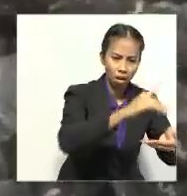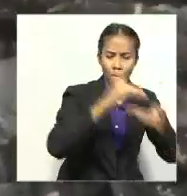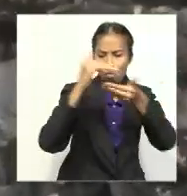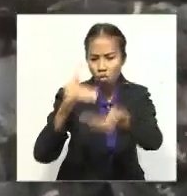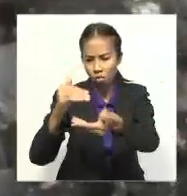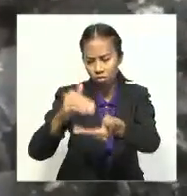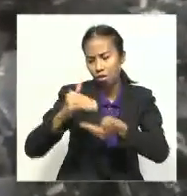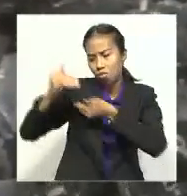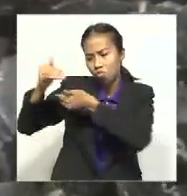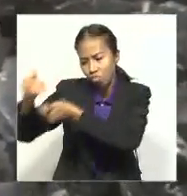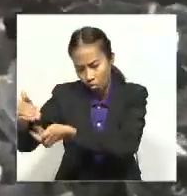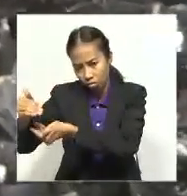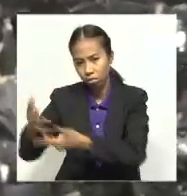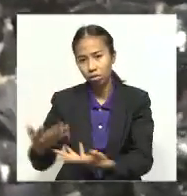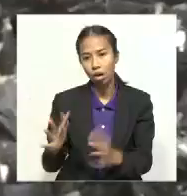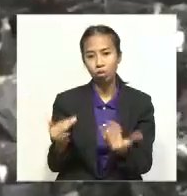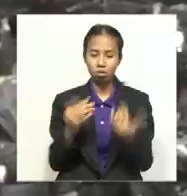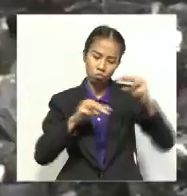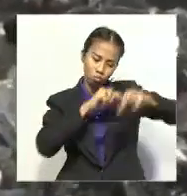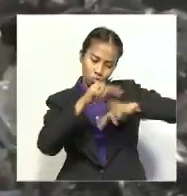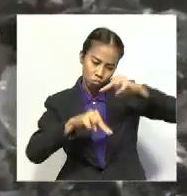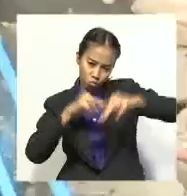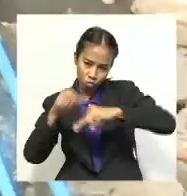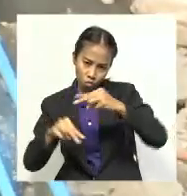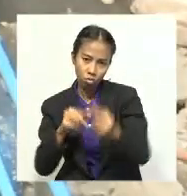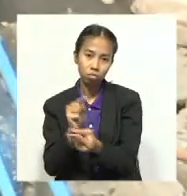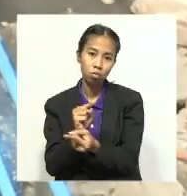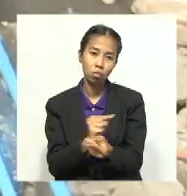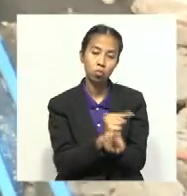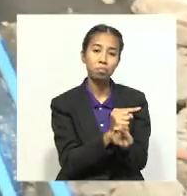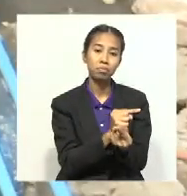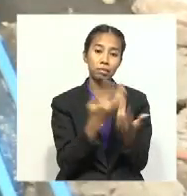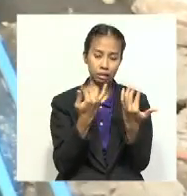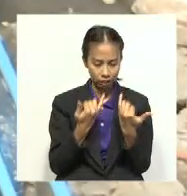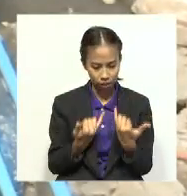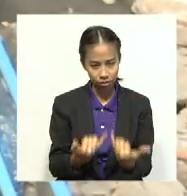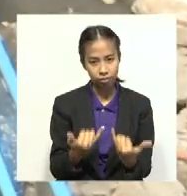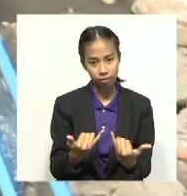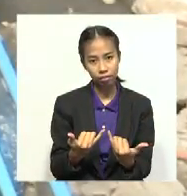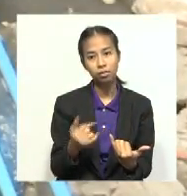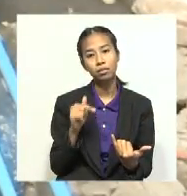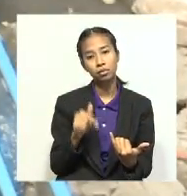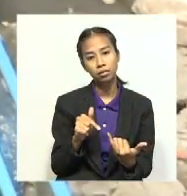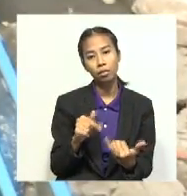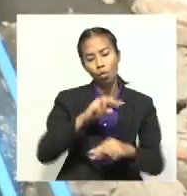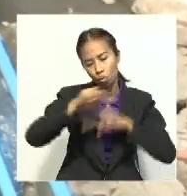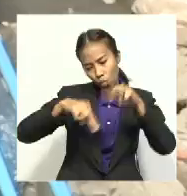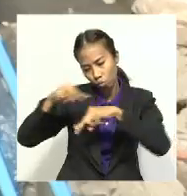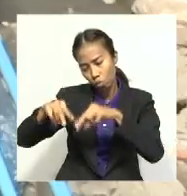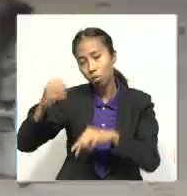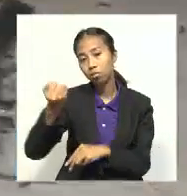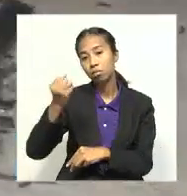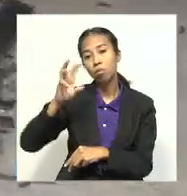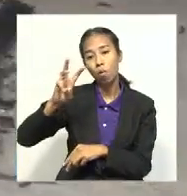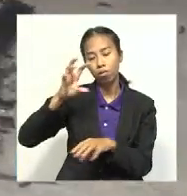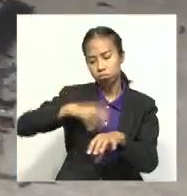โลจิสติกจำกัดและบริษัทมีการตรวจค้นอย่างต่อเนื่องจนถึงที่ตรวจค้นในวันนี้นะครับบริษัทตรวจค้นมาแล้วถึง16แห่ง